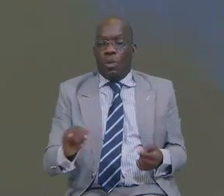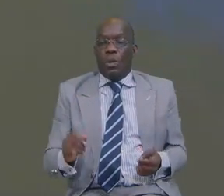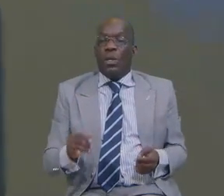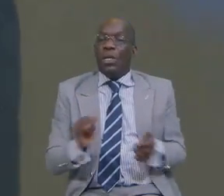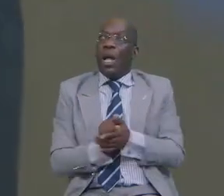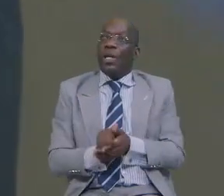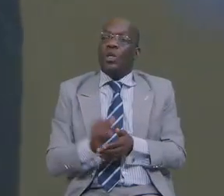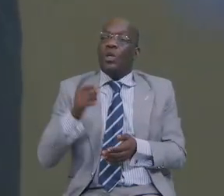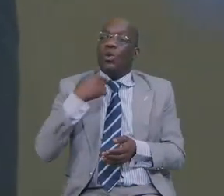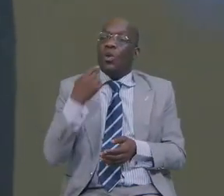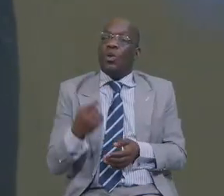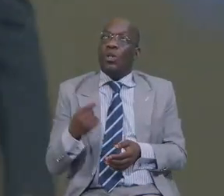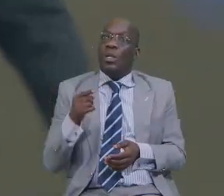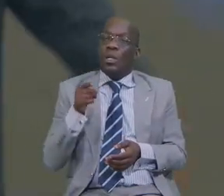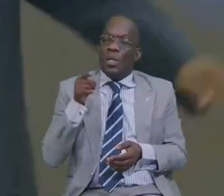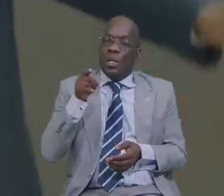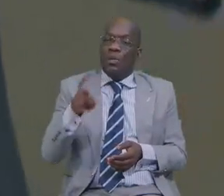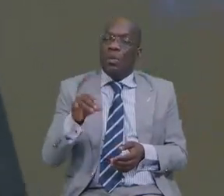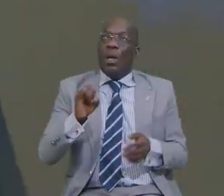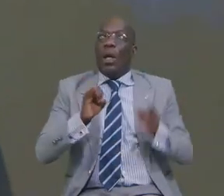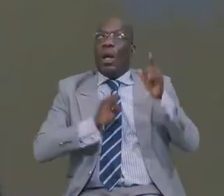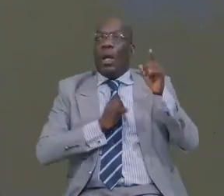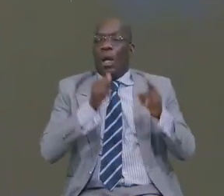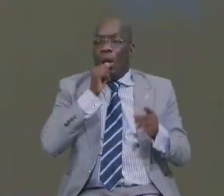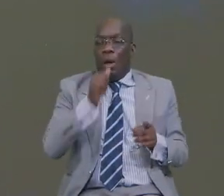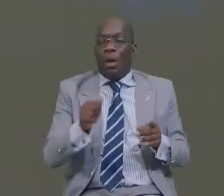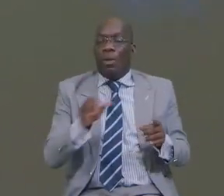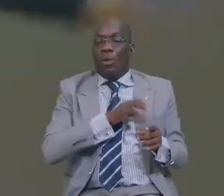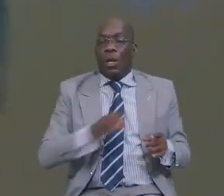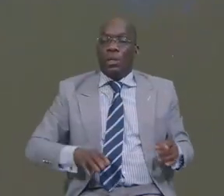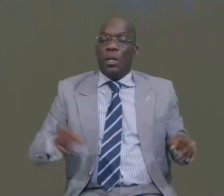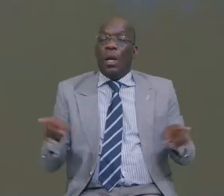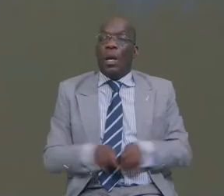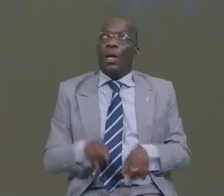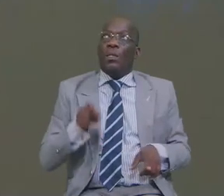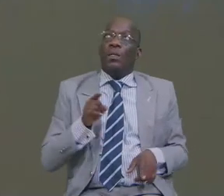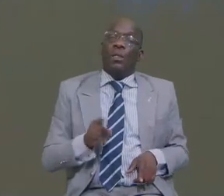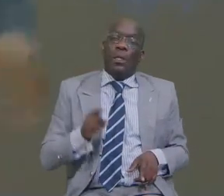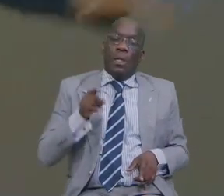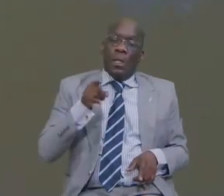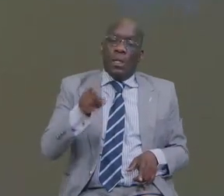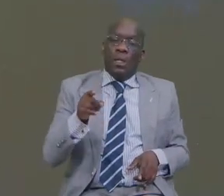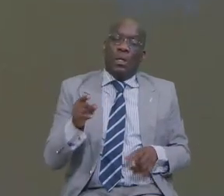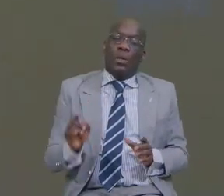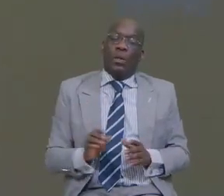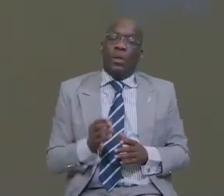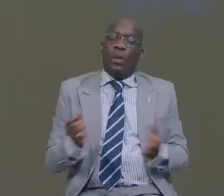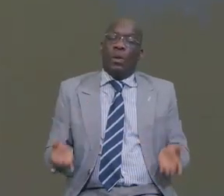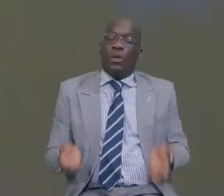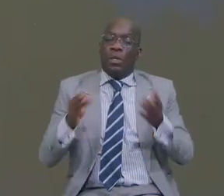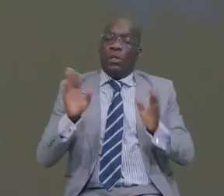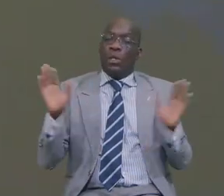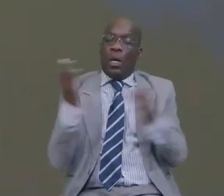lui a annoncé, je suis Christ. Et comme il avait les mains tendues comme ça, Jésus